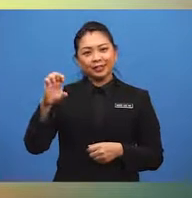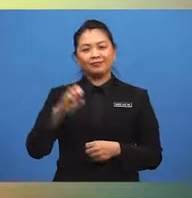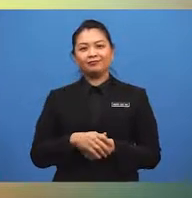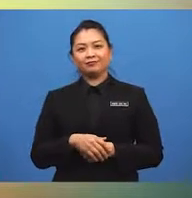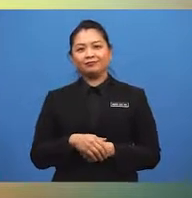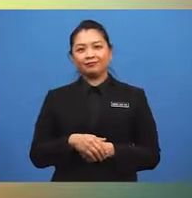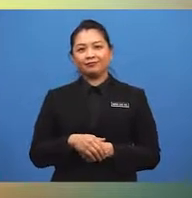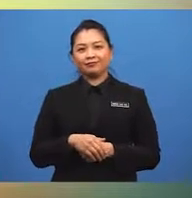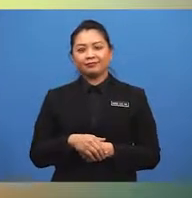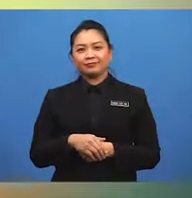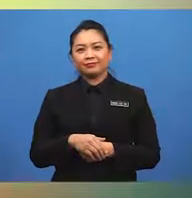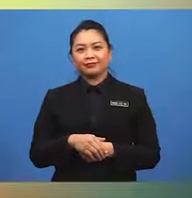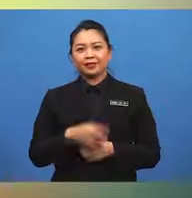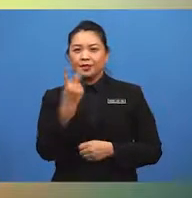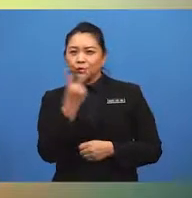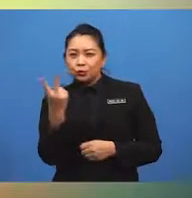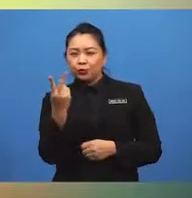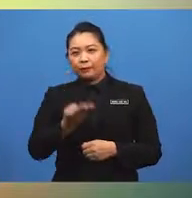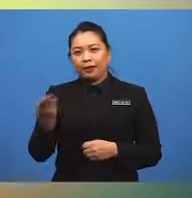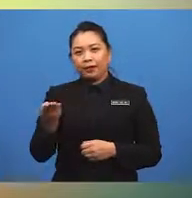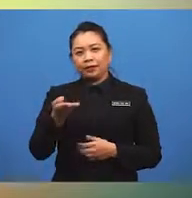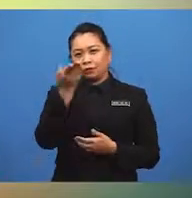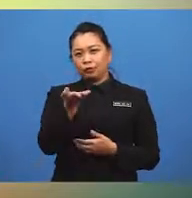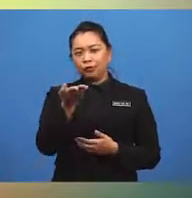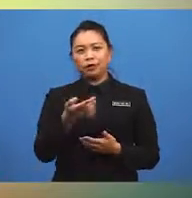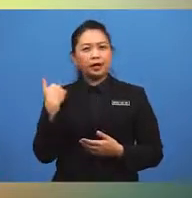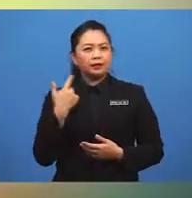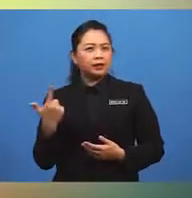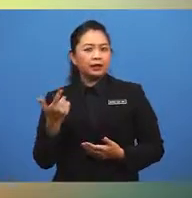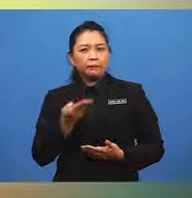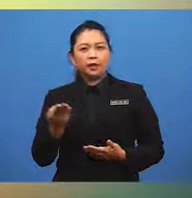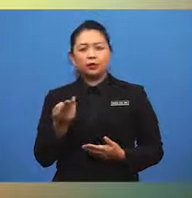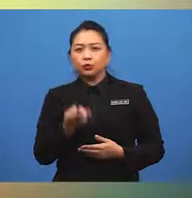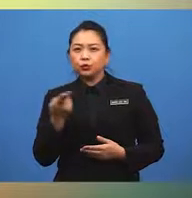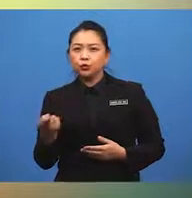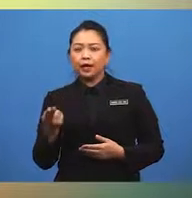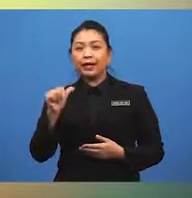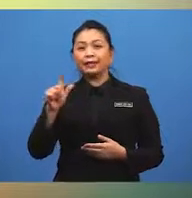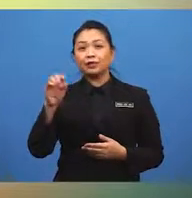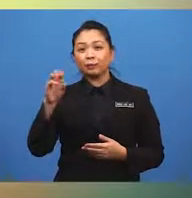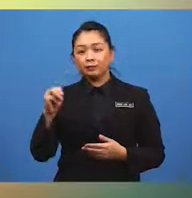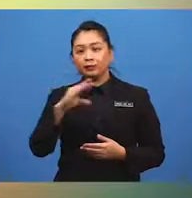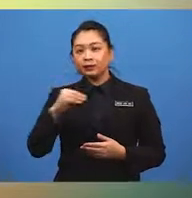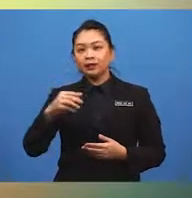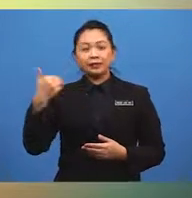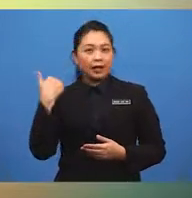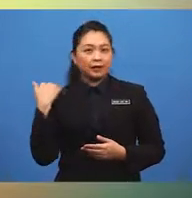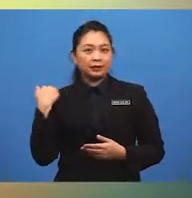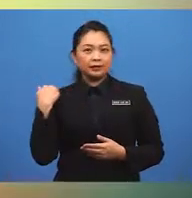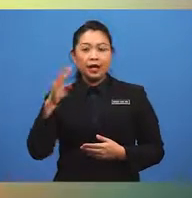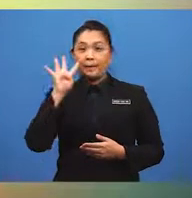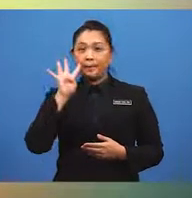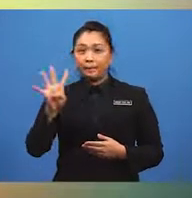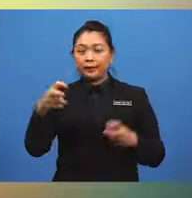germanium. Kedua-dua bahan ini merupakan unsur atom dan mempunyai